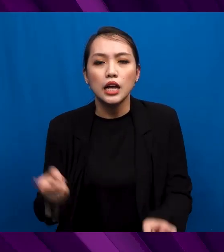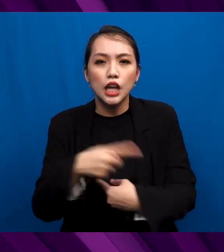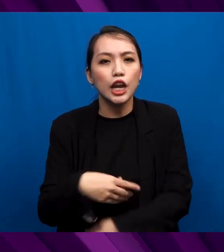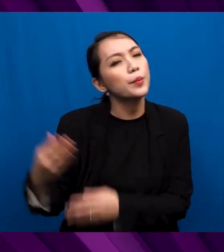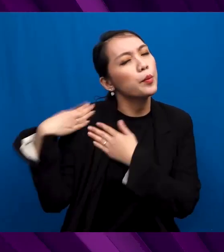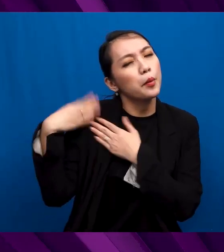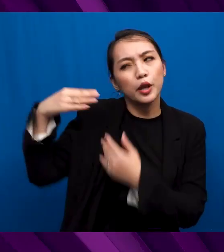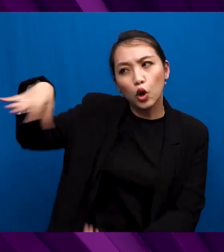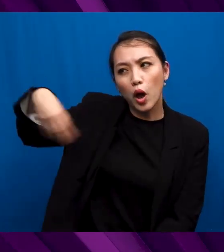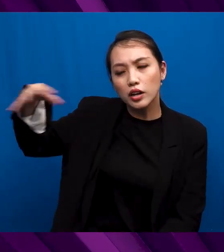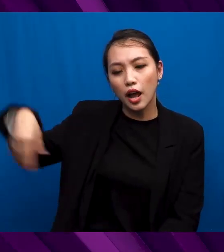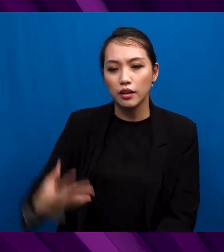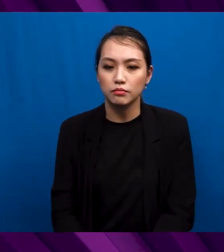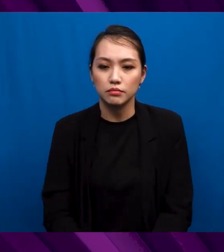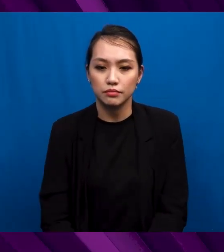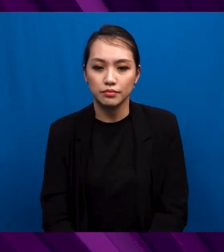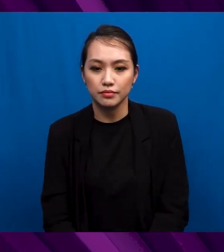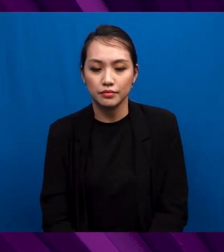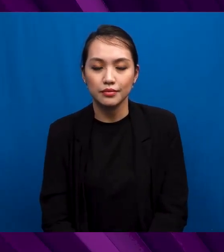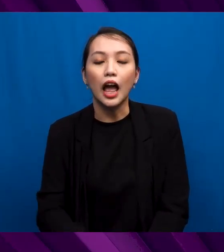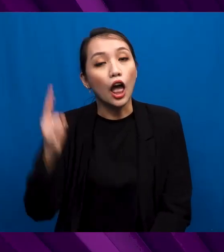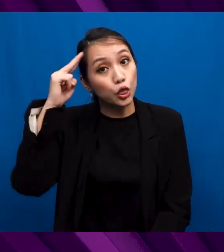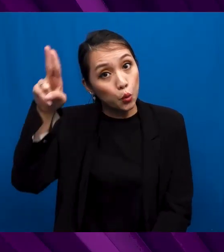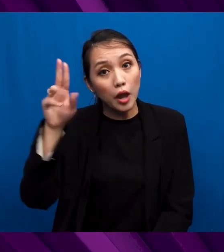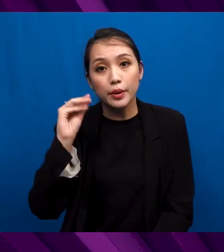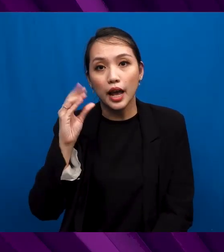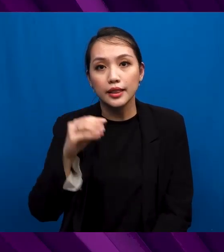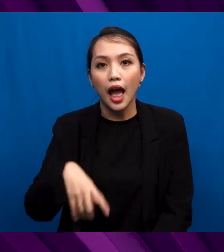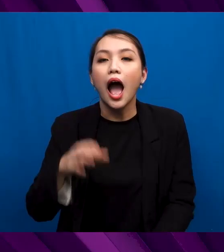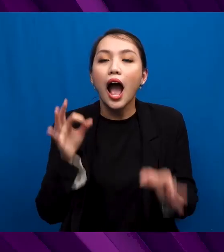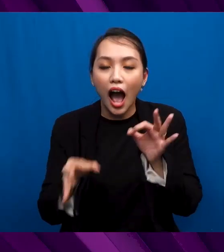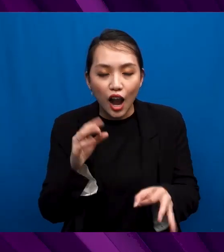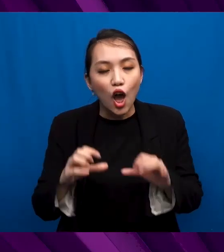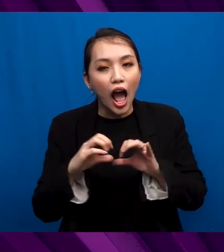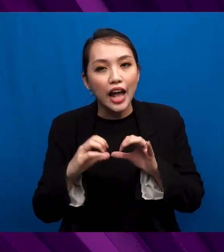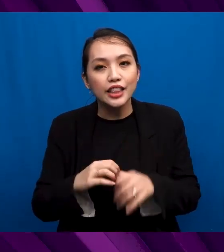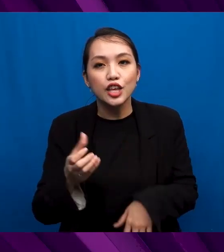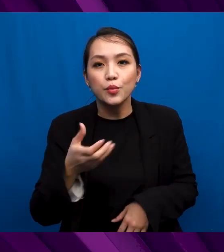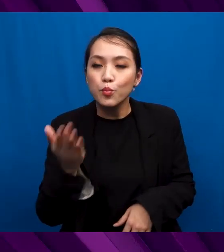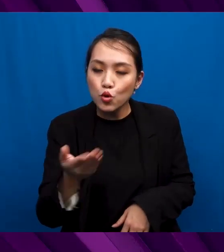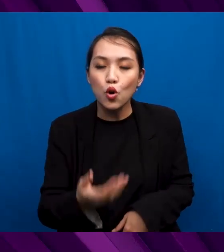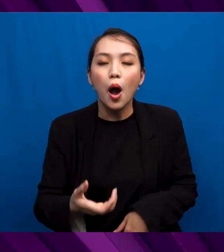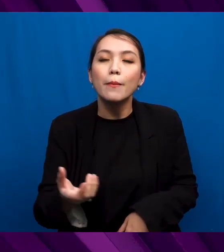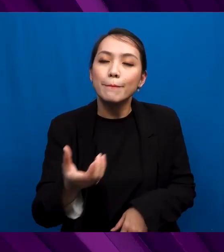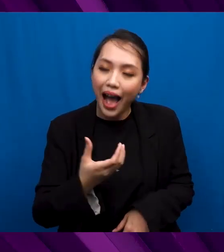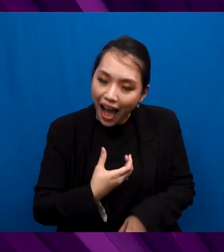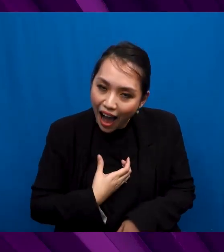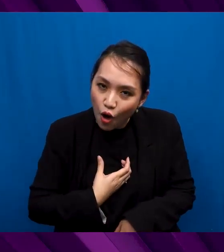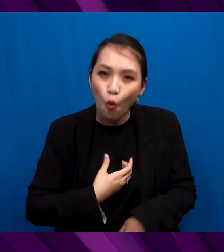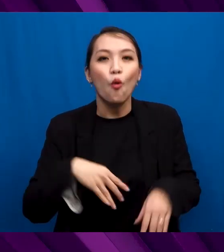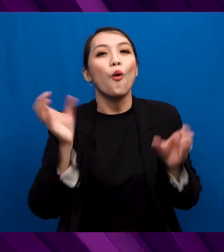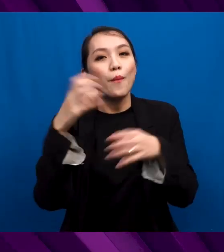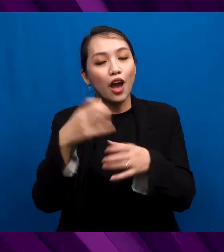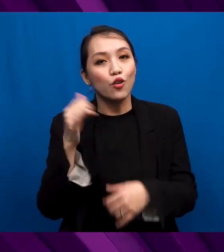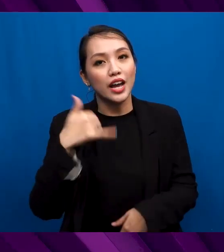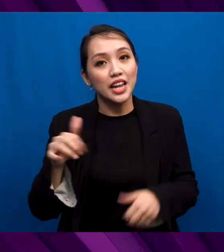mampu. Tuhan berkata seperti ini, kalau hatimu berniat untuk melakukan apa yang baik dan benar, dan melakukan